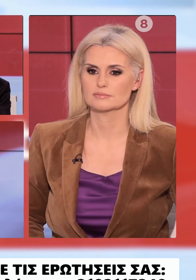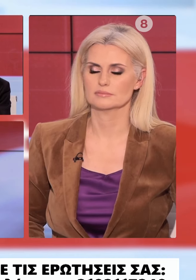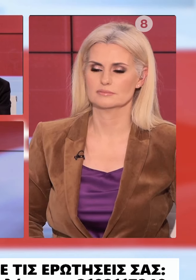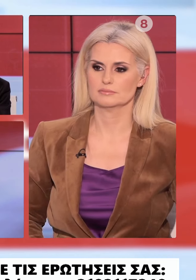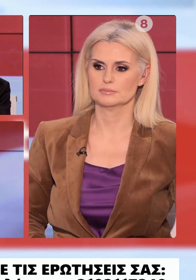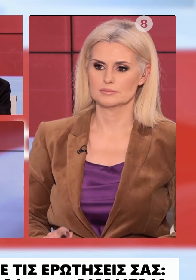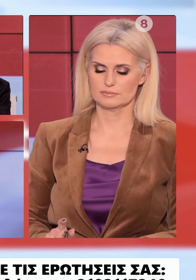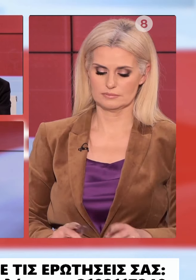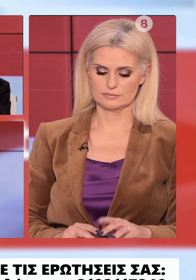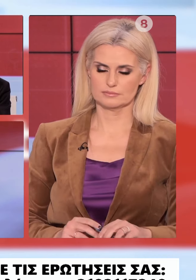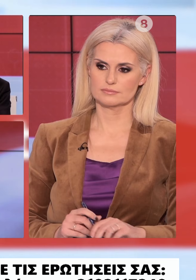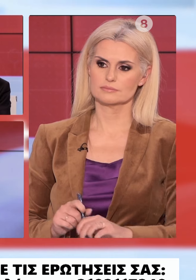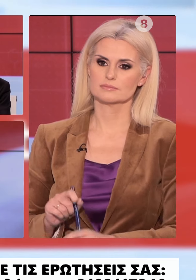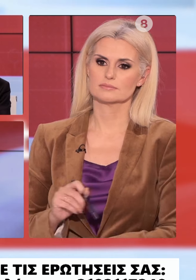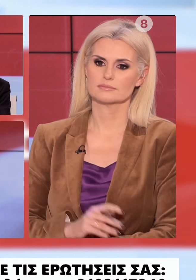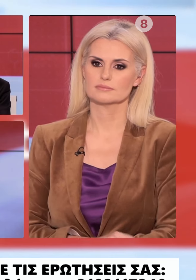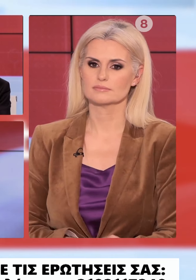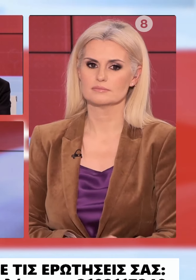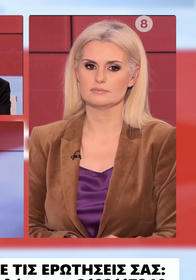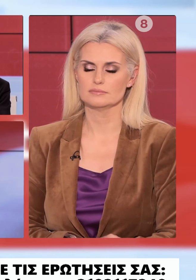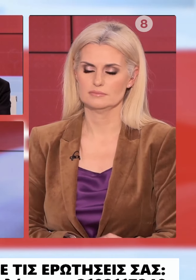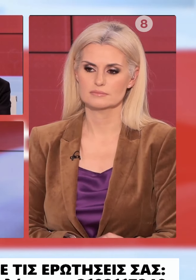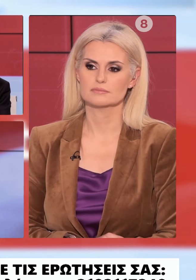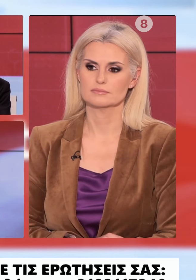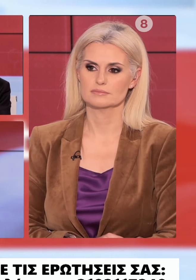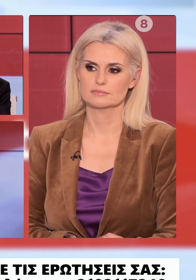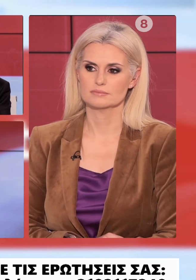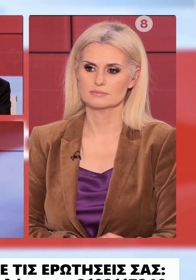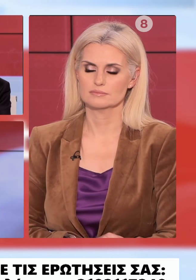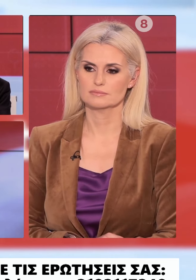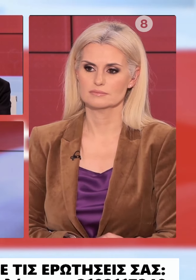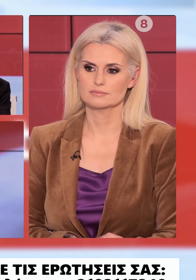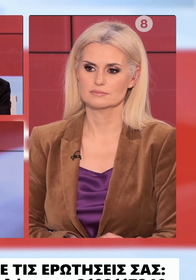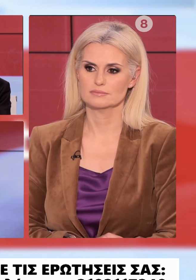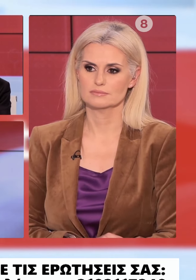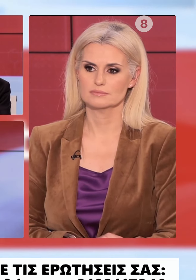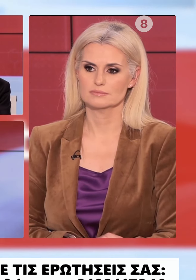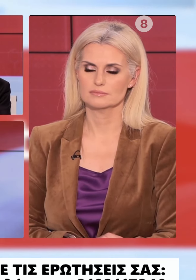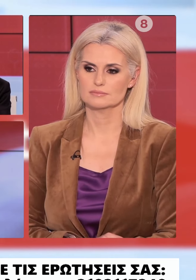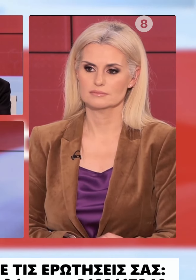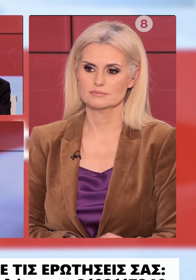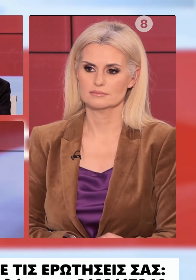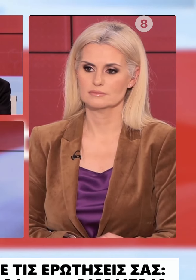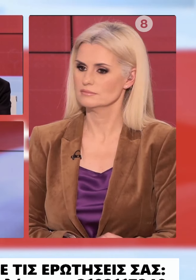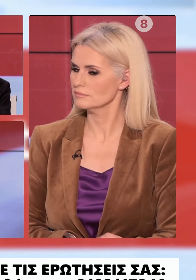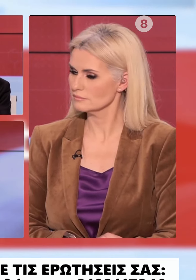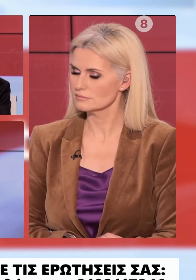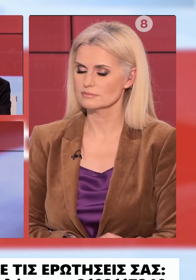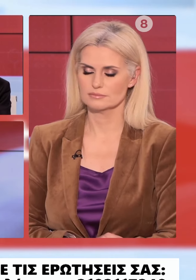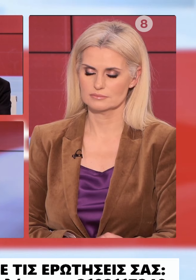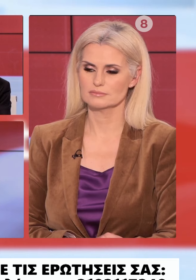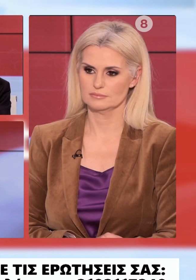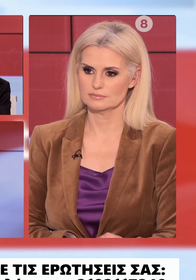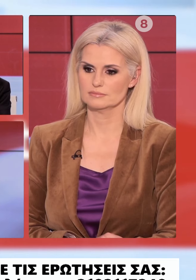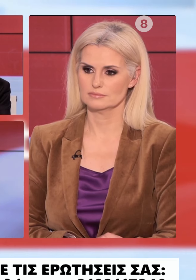κρατικών πανεπιστημίων και με υποκίνηση κινητοποιήσεων και τοξικότητα. Ίσα-ίσα, άμα δει κανείς και τη στάση της ΠΑΣΠ μέσα στις σχολές, αλλά και δηλώσεις